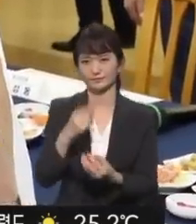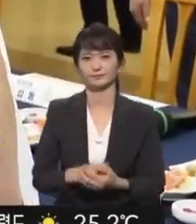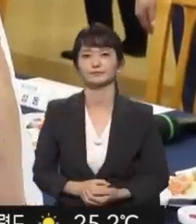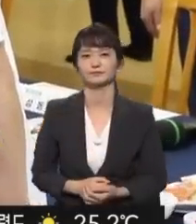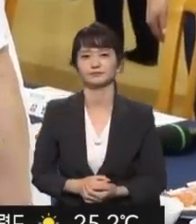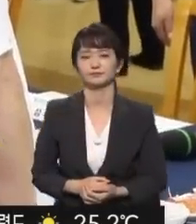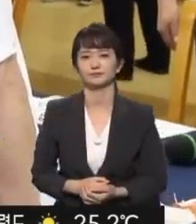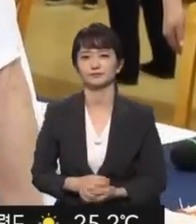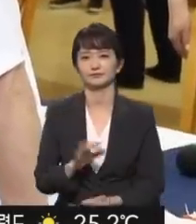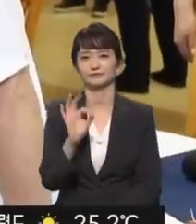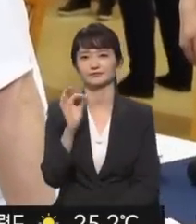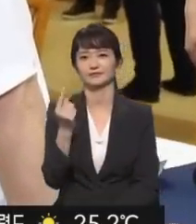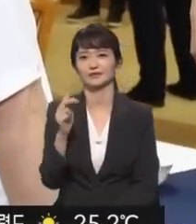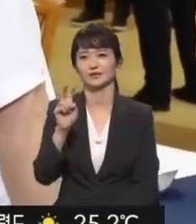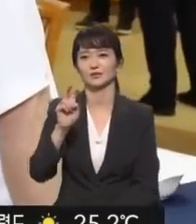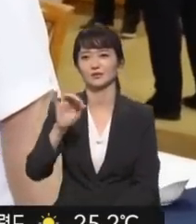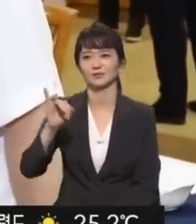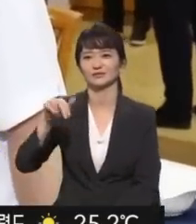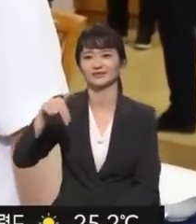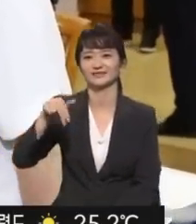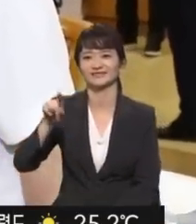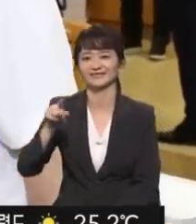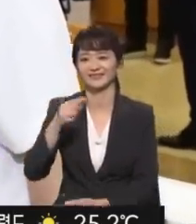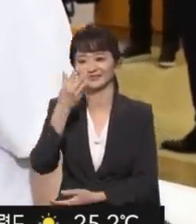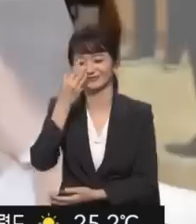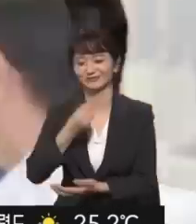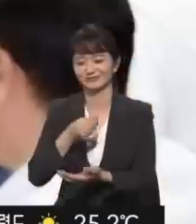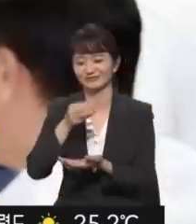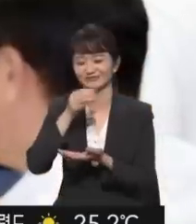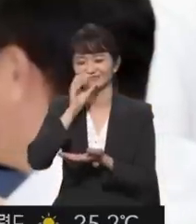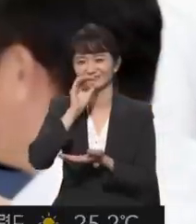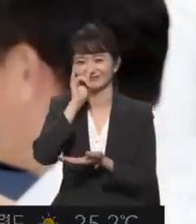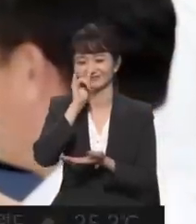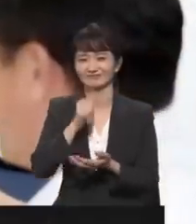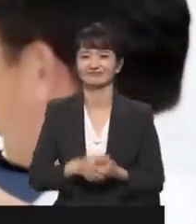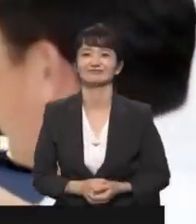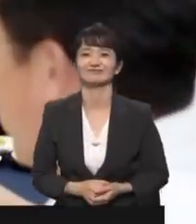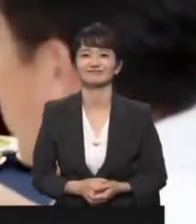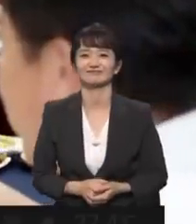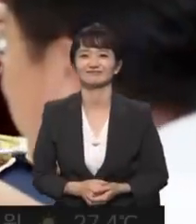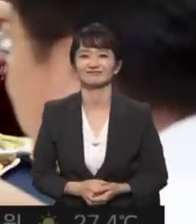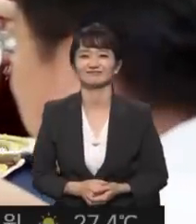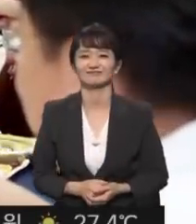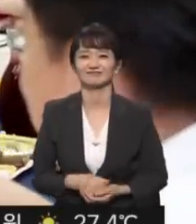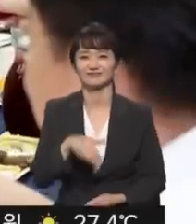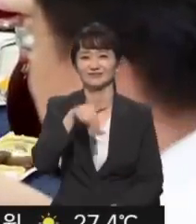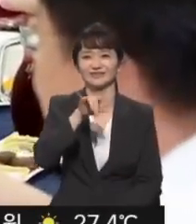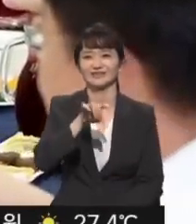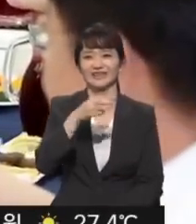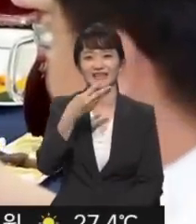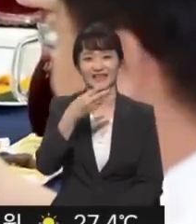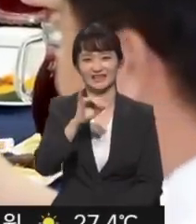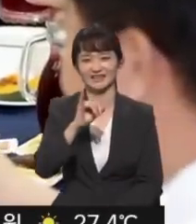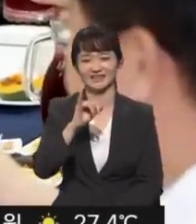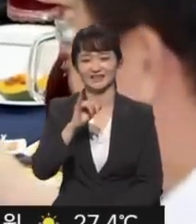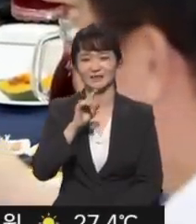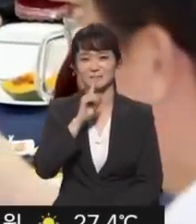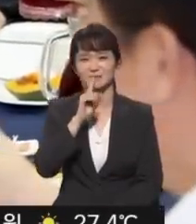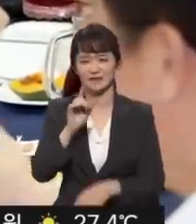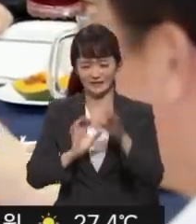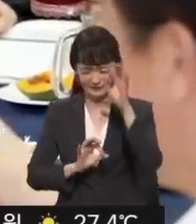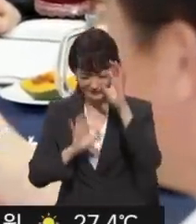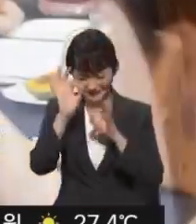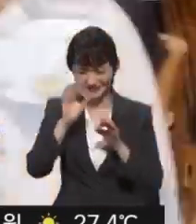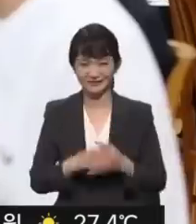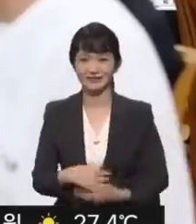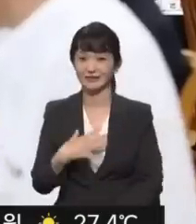자주 술을 마시고 채 썼는데 성간 세리를 통한 아 아닙니다 제 실수입니다 해서 그게 유두 주신